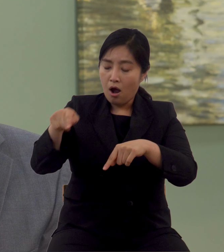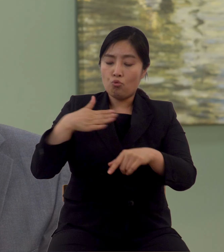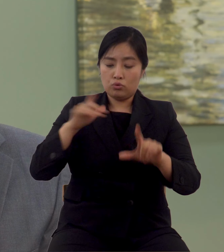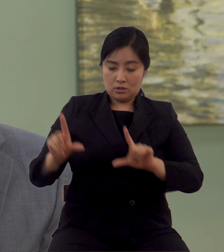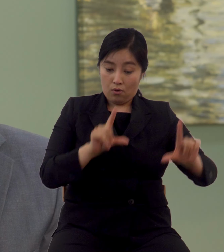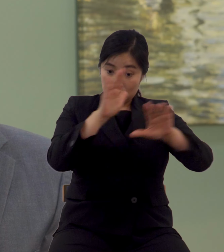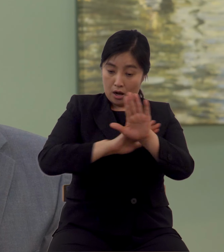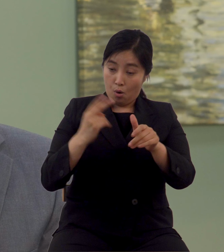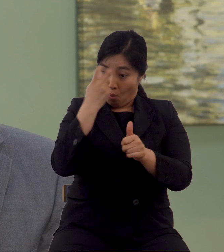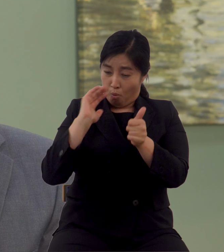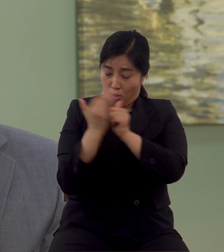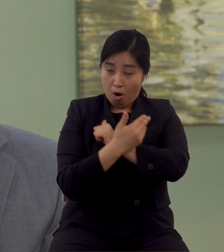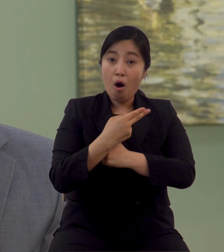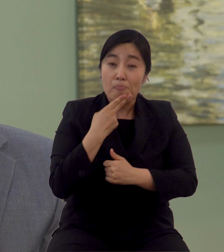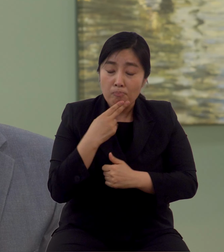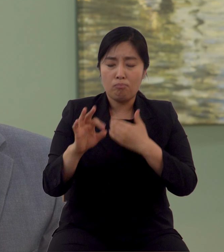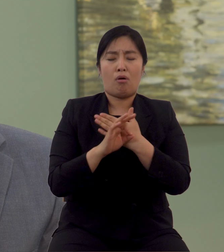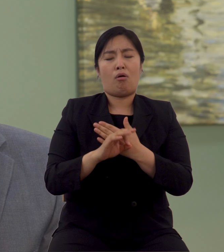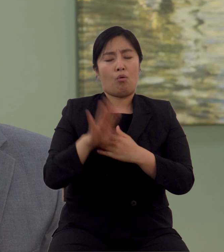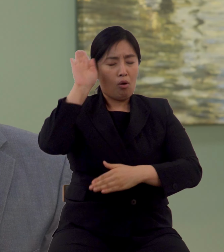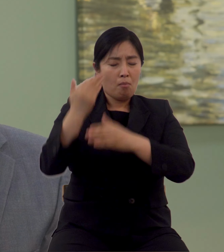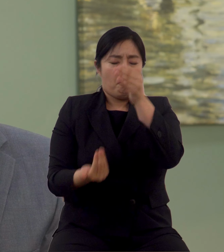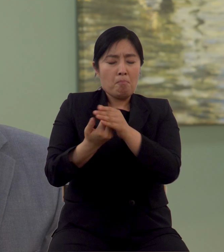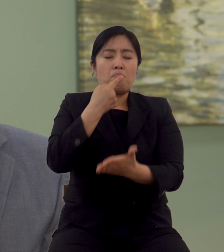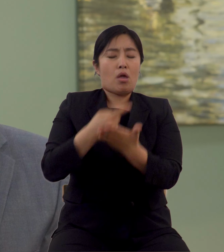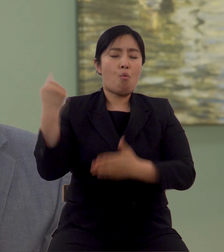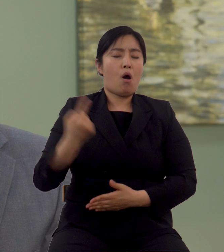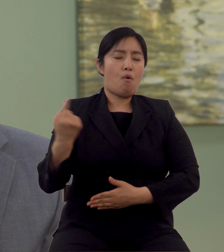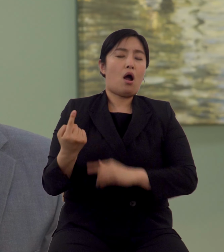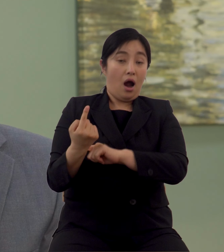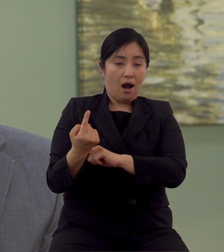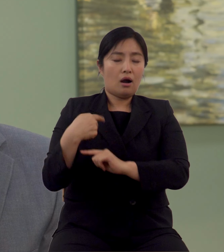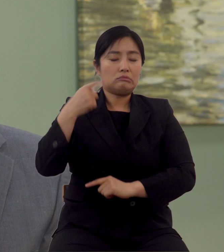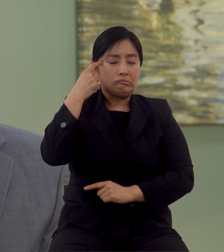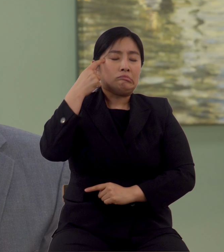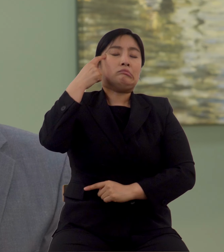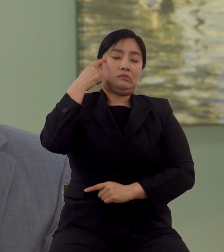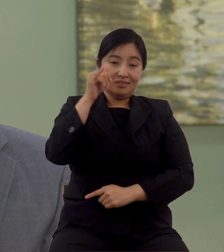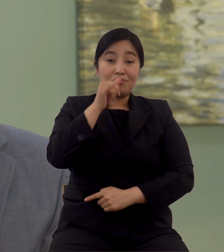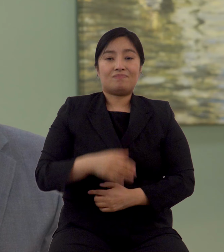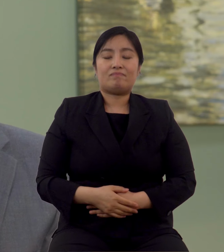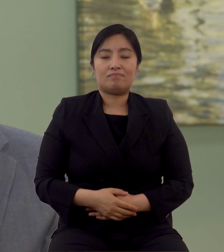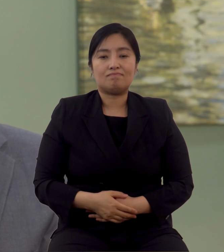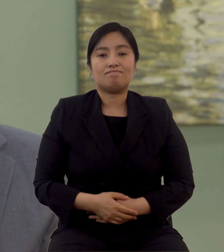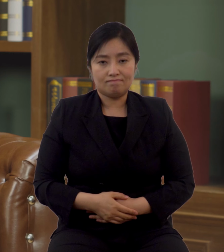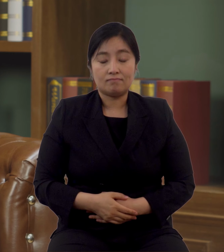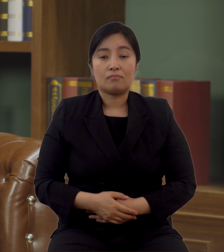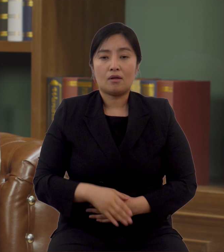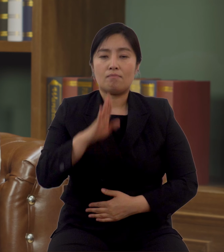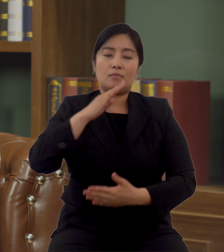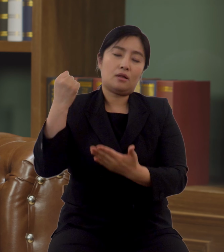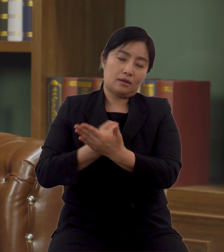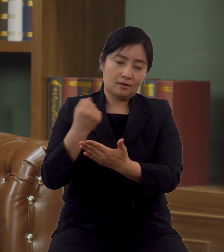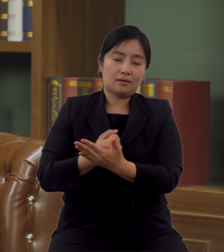지방자치가 우리의 생활을 제대로 잘 돌보지 않을 경우에는 언제든 이런 큰 피해가 일어날 수 있겠구나. 좀 이런 생각이 드는 장면이었습니다.